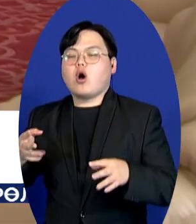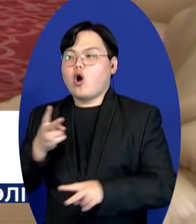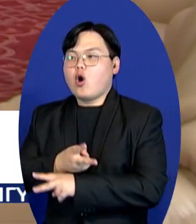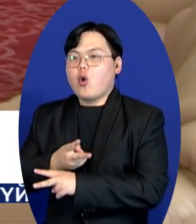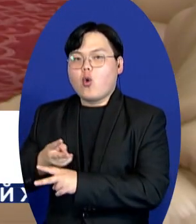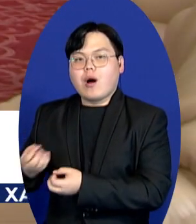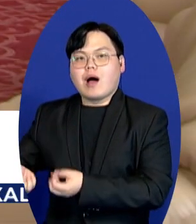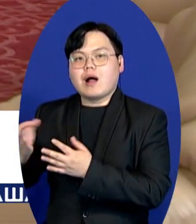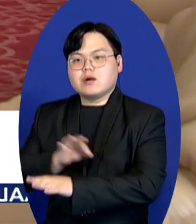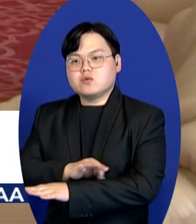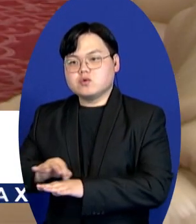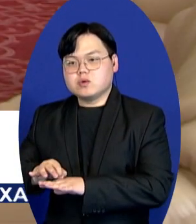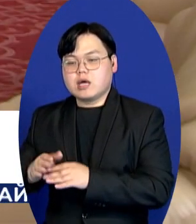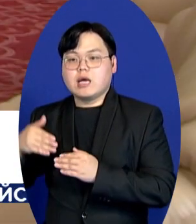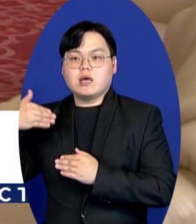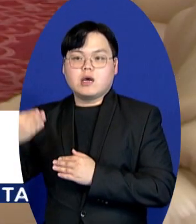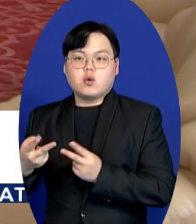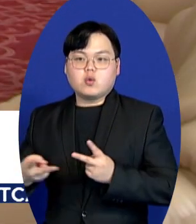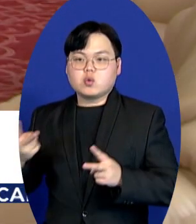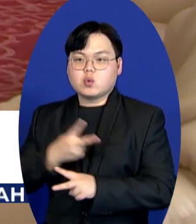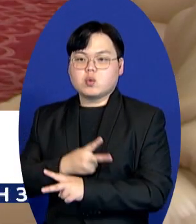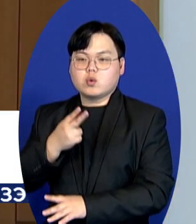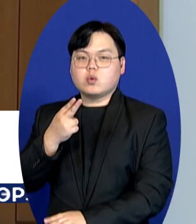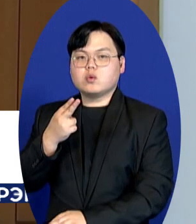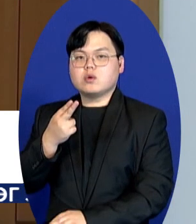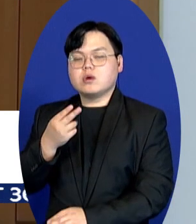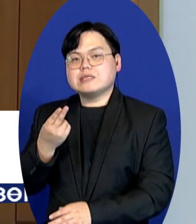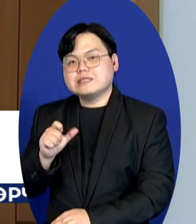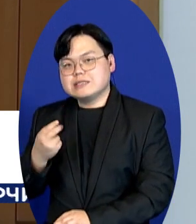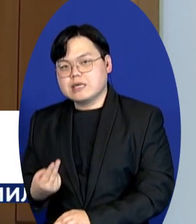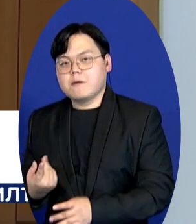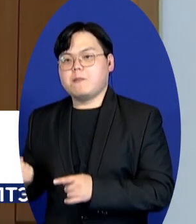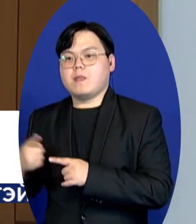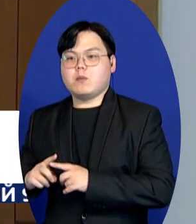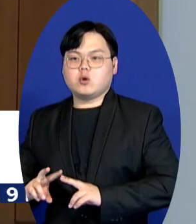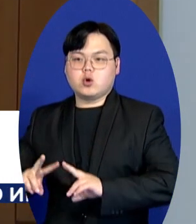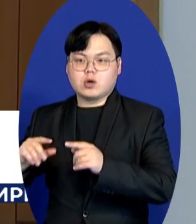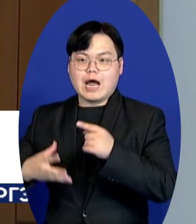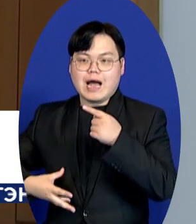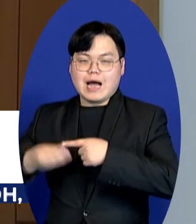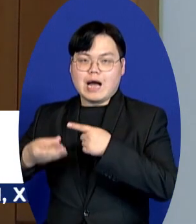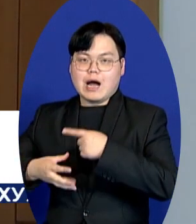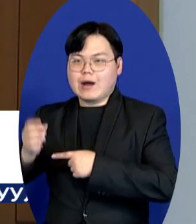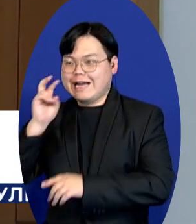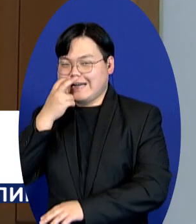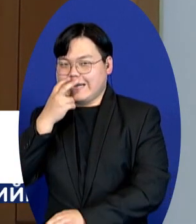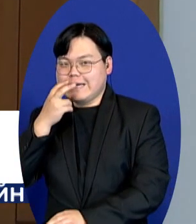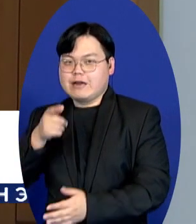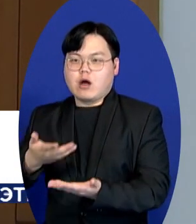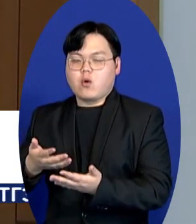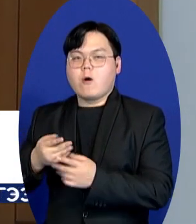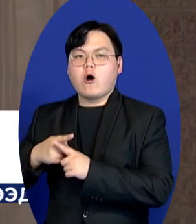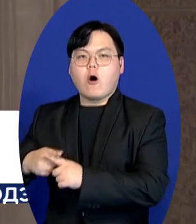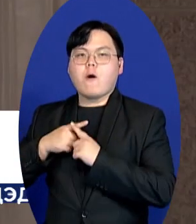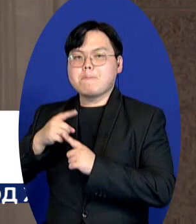бол цаашид үндсэн хуулийн цэц үндсэн хууль болон үндсэн хуулийн нэмэлт өөрчлөлтийн агуулгыг хянаж үзэхийг хориглох зохицуулт